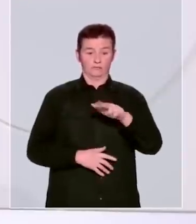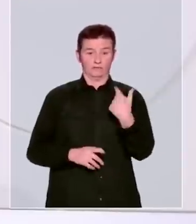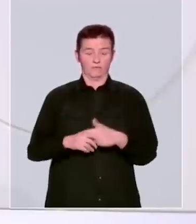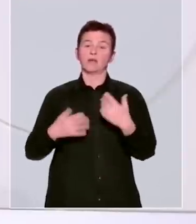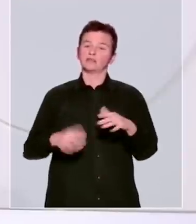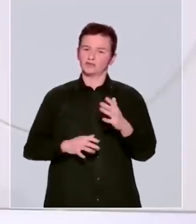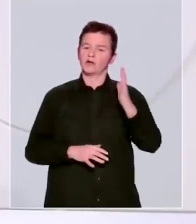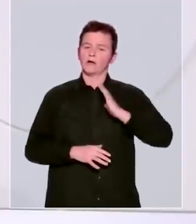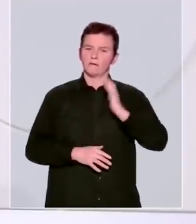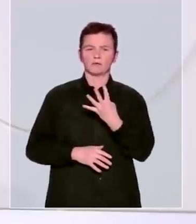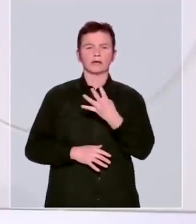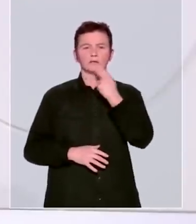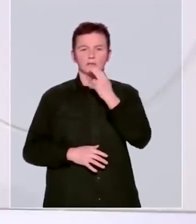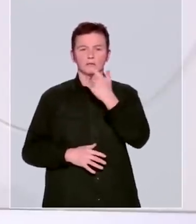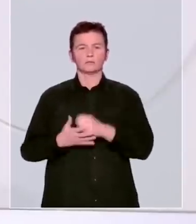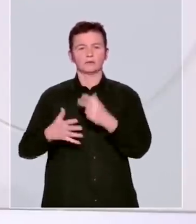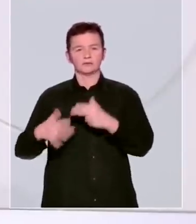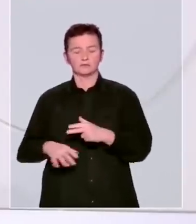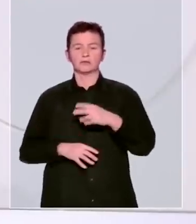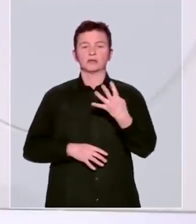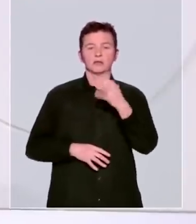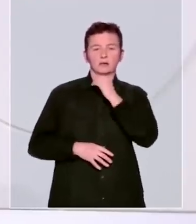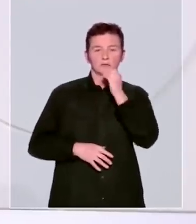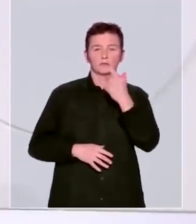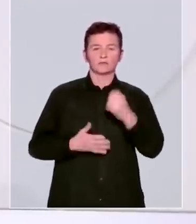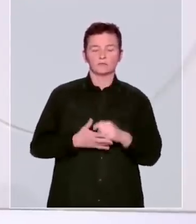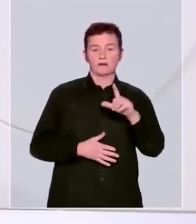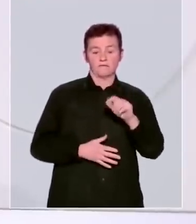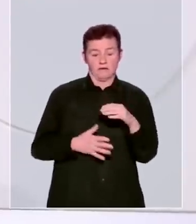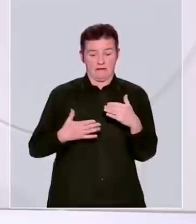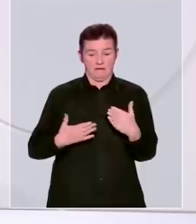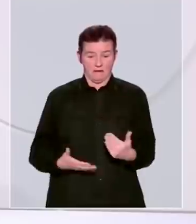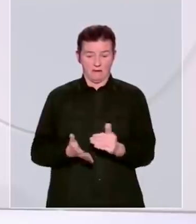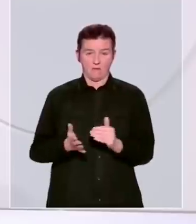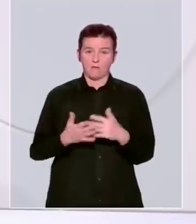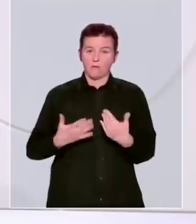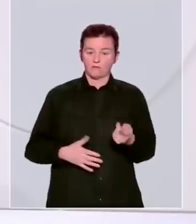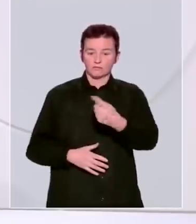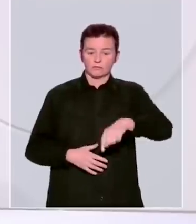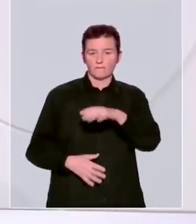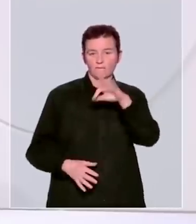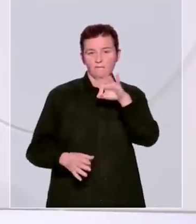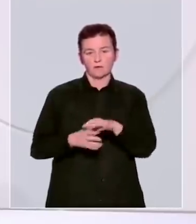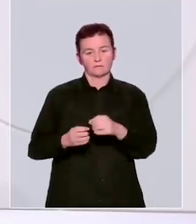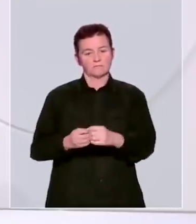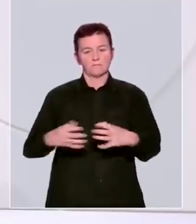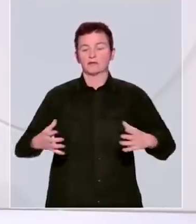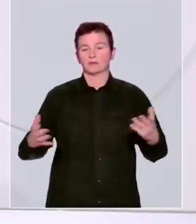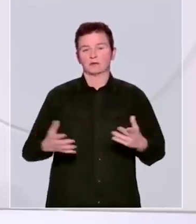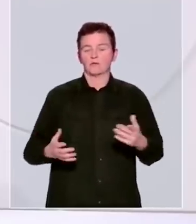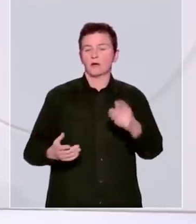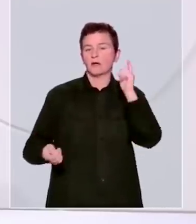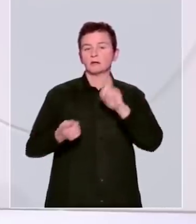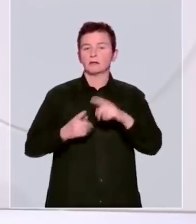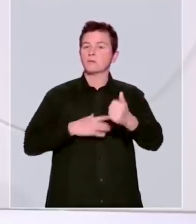les référendums des 4 novembre 2018 et 4 octobre 2020, les Calédoniens se sont prononcés massivement contre l'accès à la